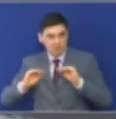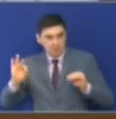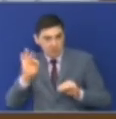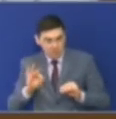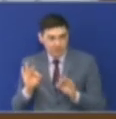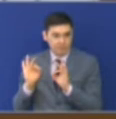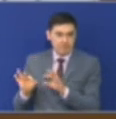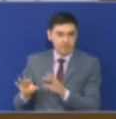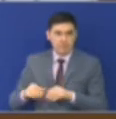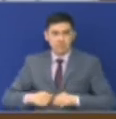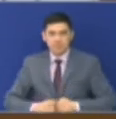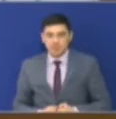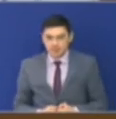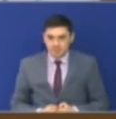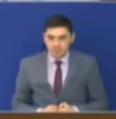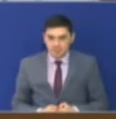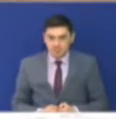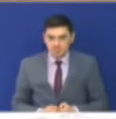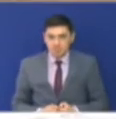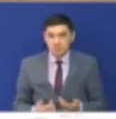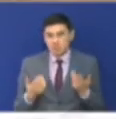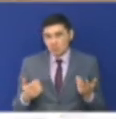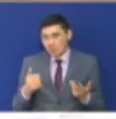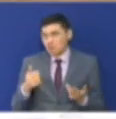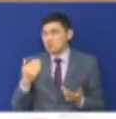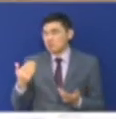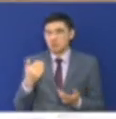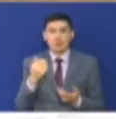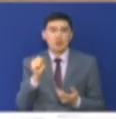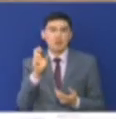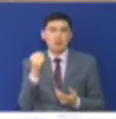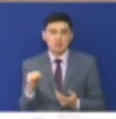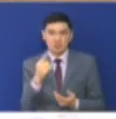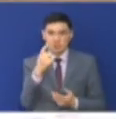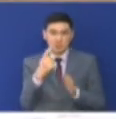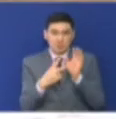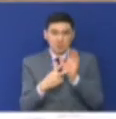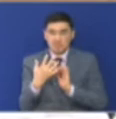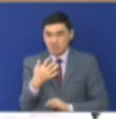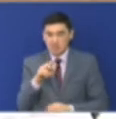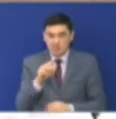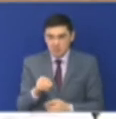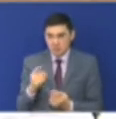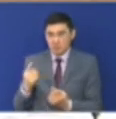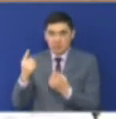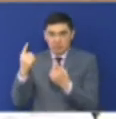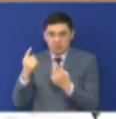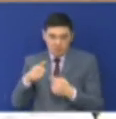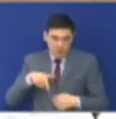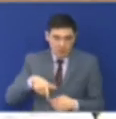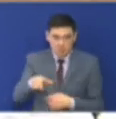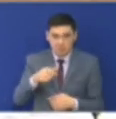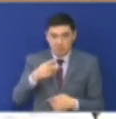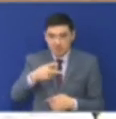айтты. Год 175-летия Абая мы не можем. Абайдың 175 жылдығына орай жөнделетін жолдардың ұзындығы